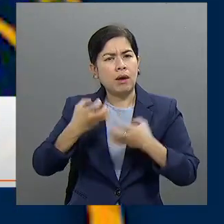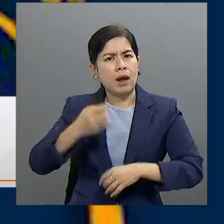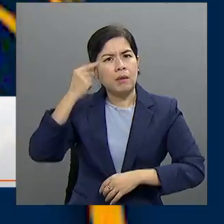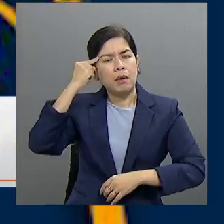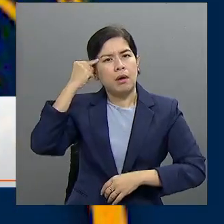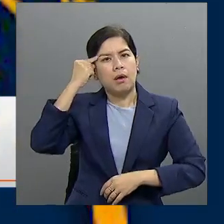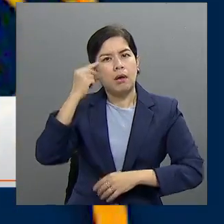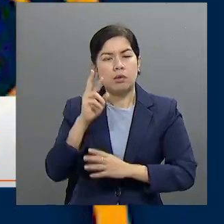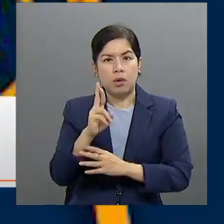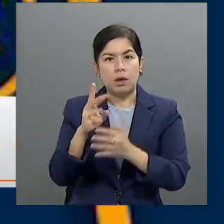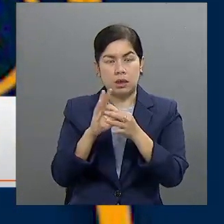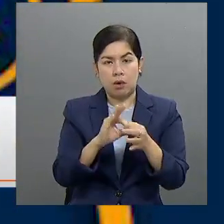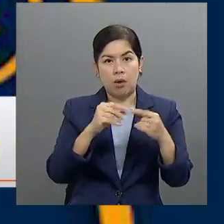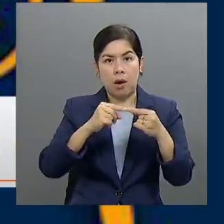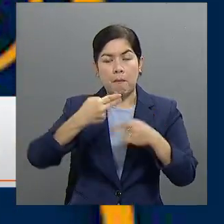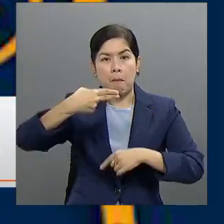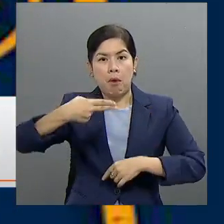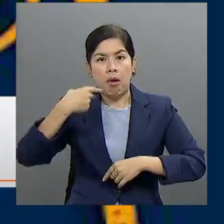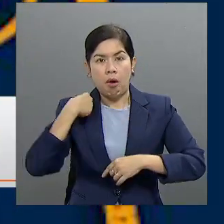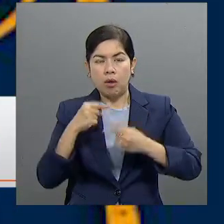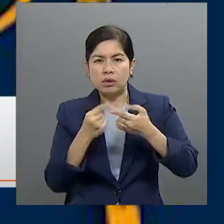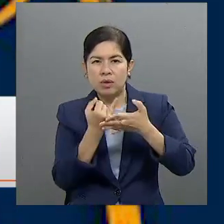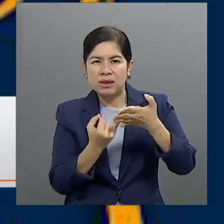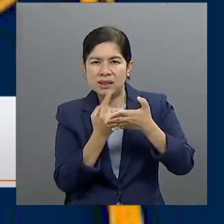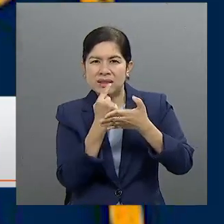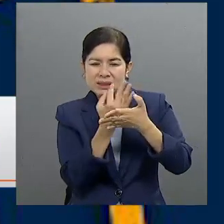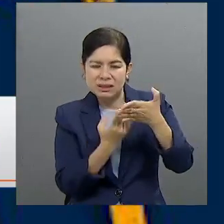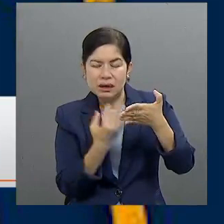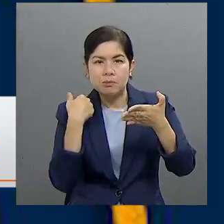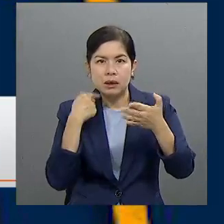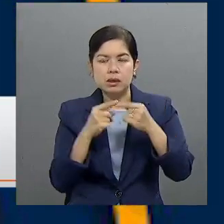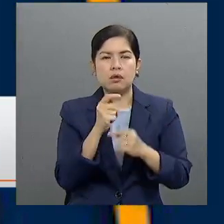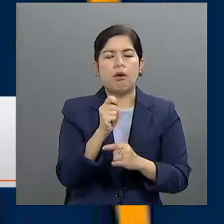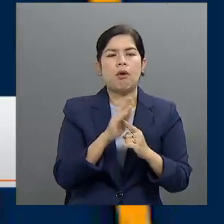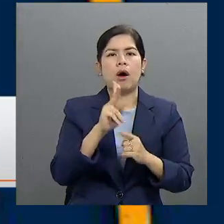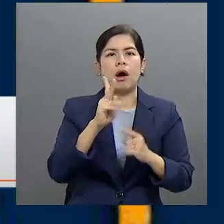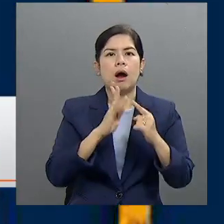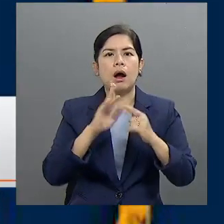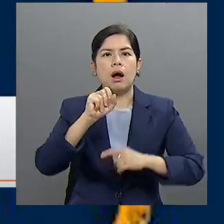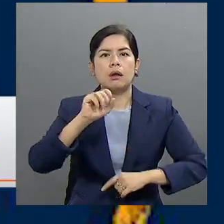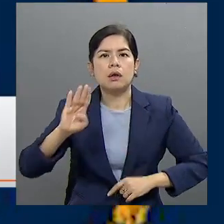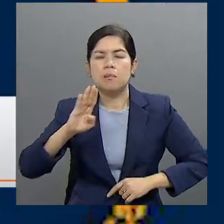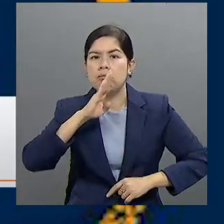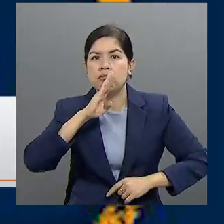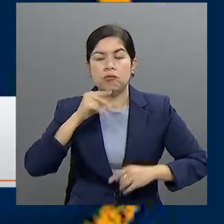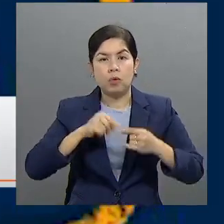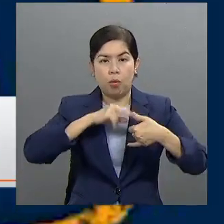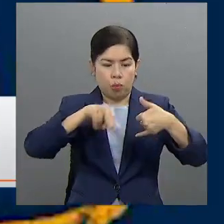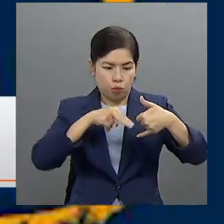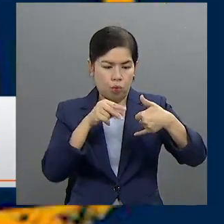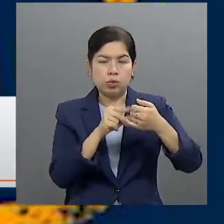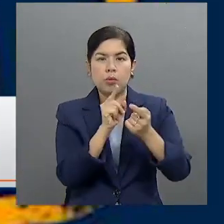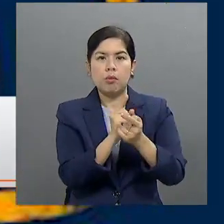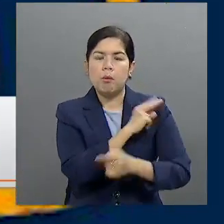อักเสบครับพบได้บ่อยในคนที่อายุ50ปีขึ้นไปซึ่งหากไม่ได้รับการวินิจฉัยหรือรักษาอาจทำให้มีปัญหาเรื่องการมองเห็น